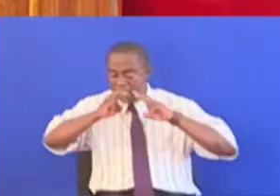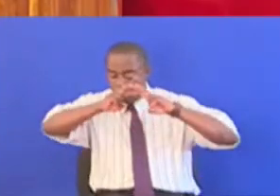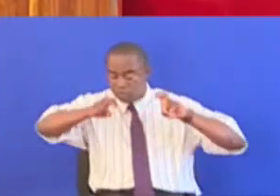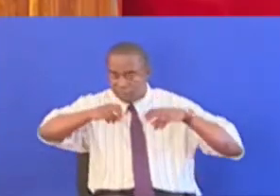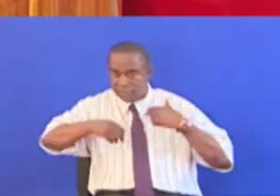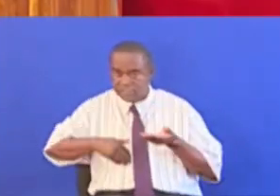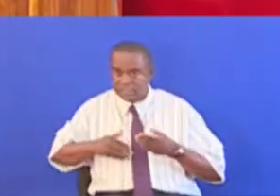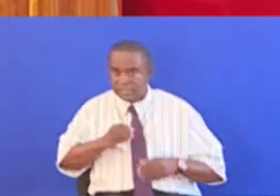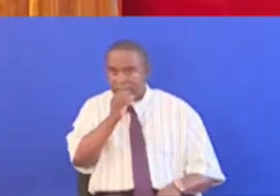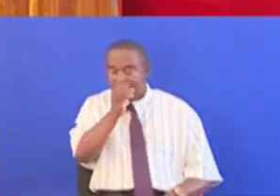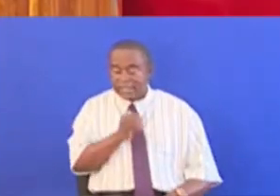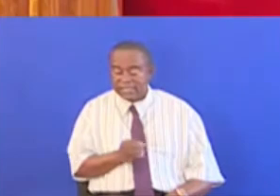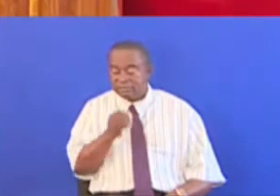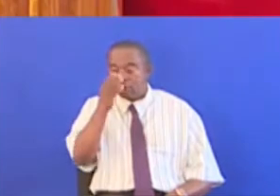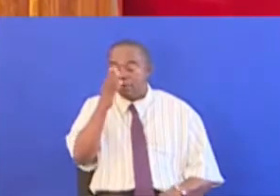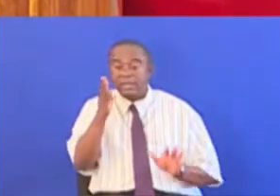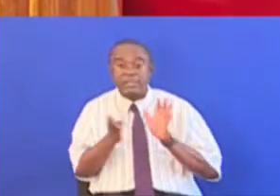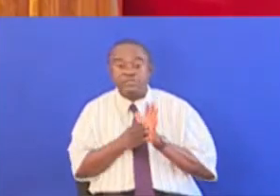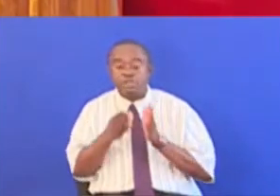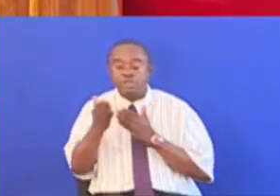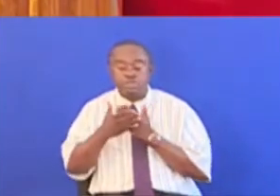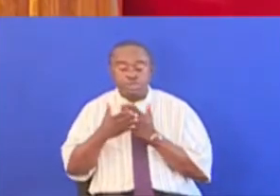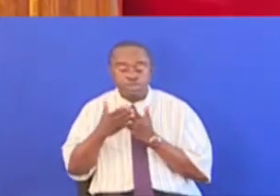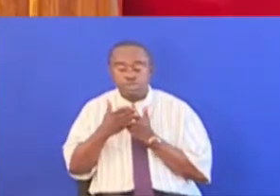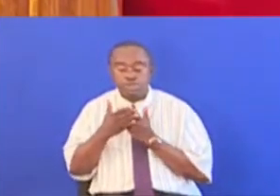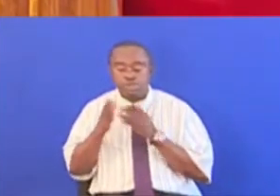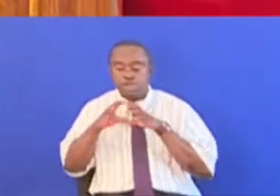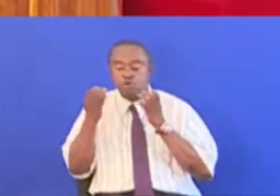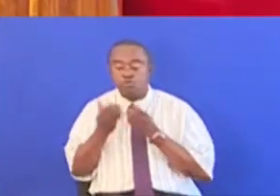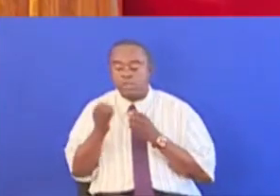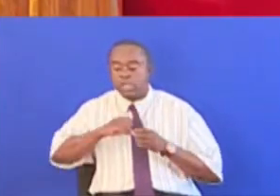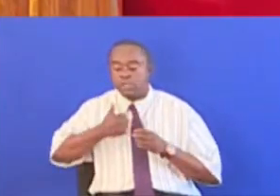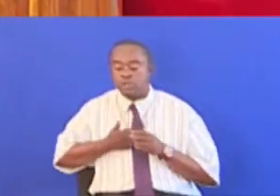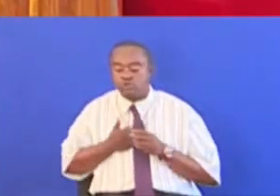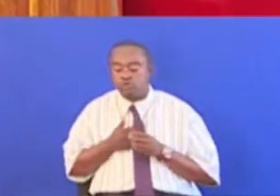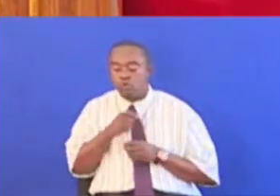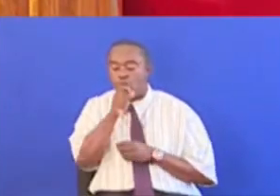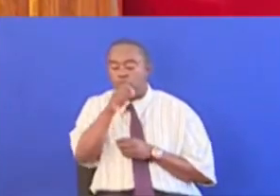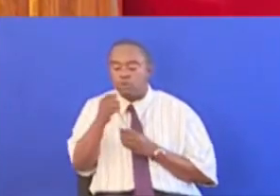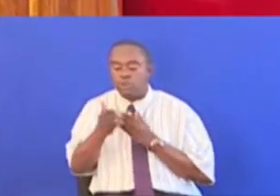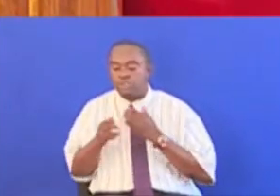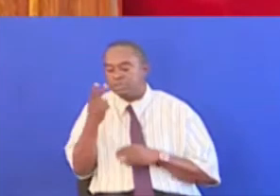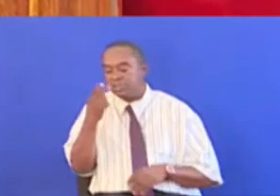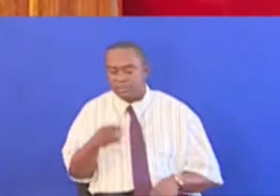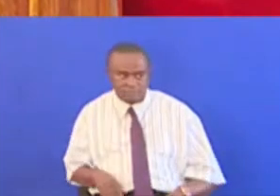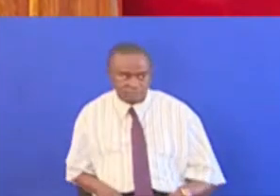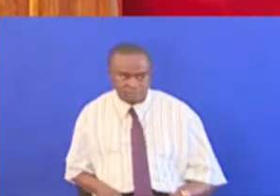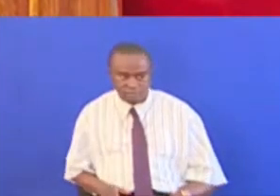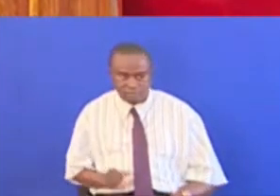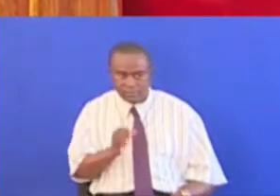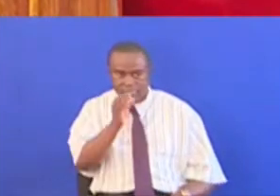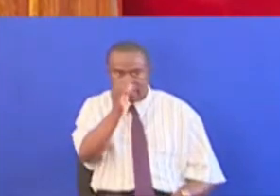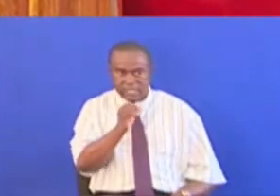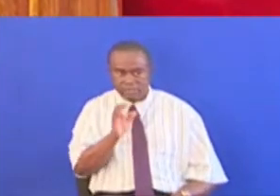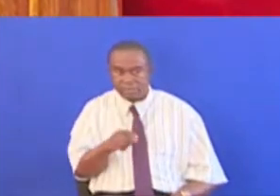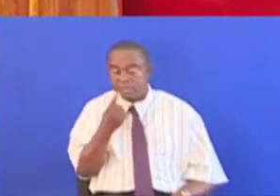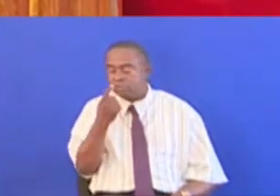ni 49% tu ya nchi duniani zinaruhusu uraia pacha, na 51% ya nchi